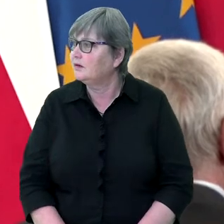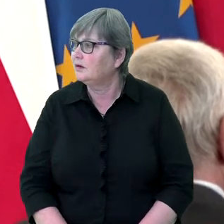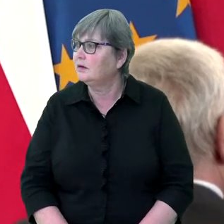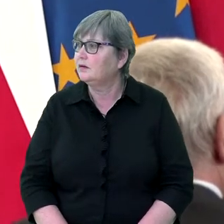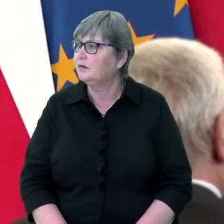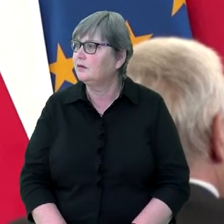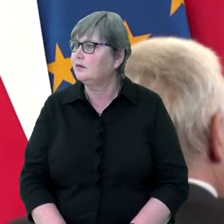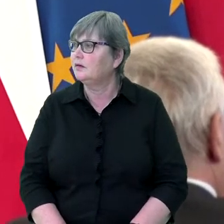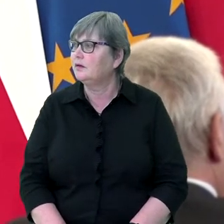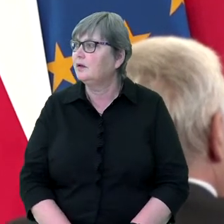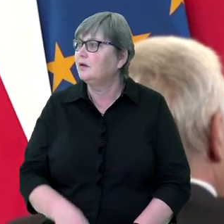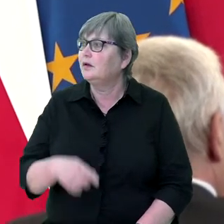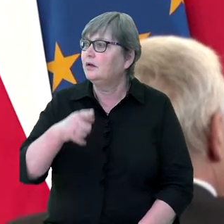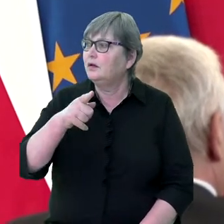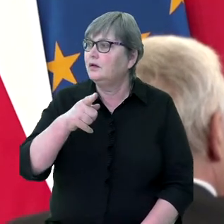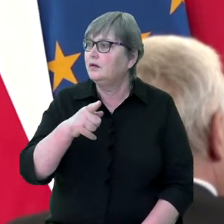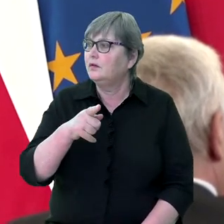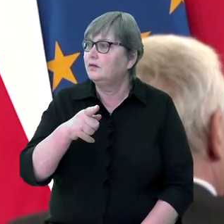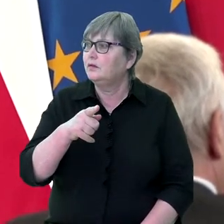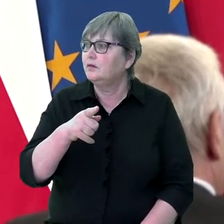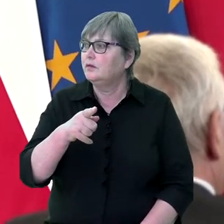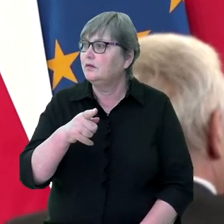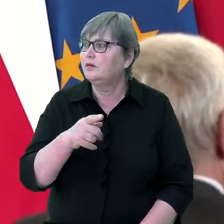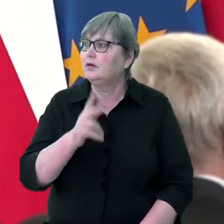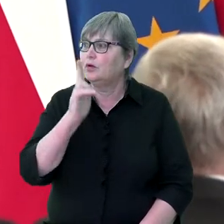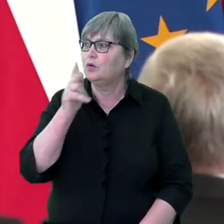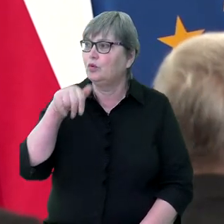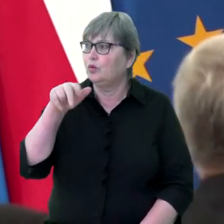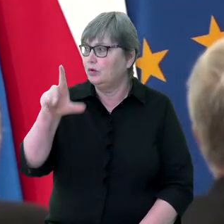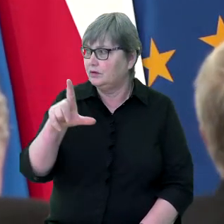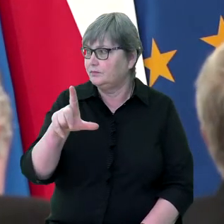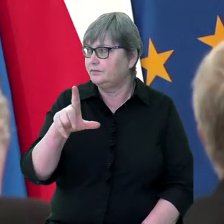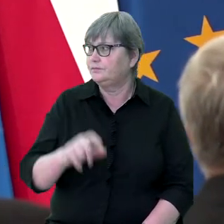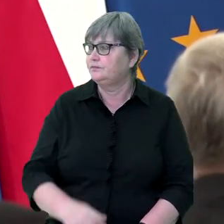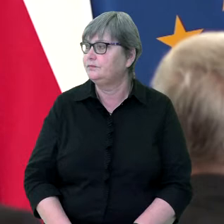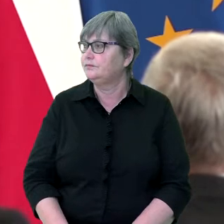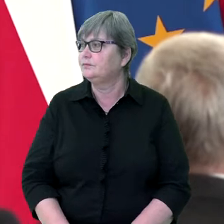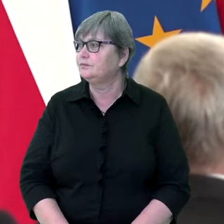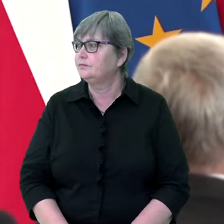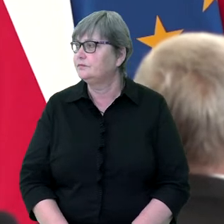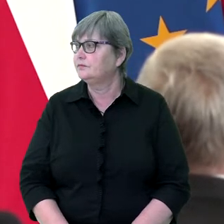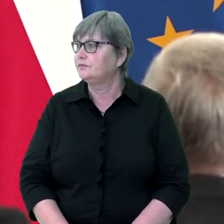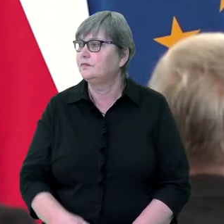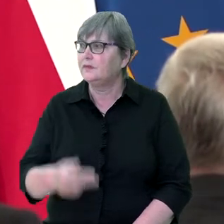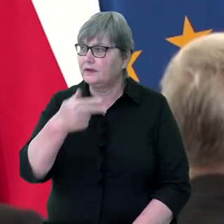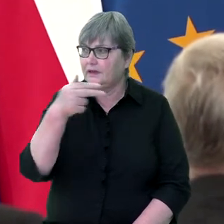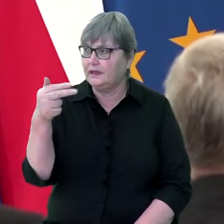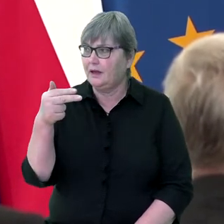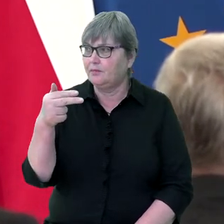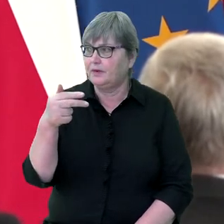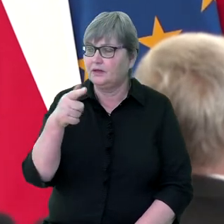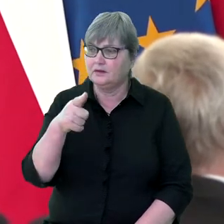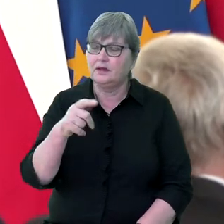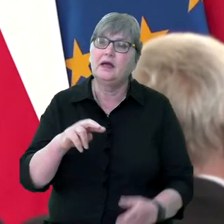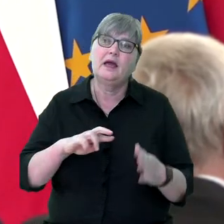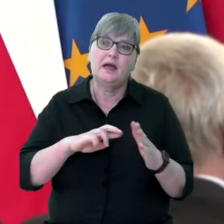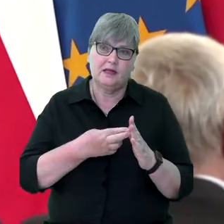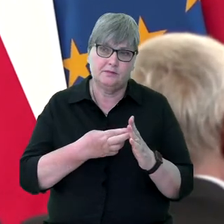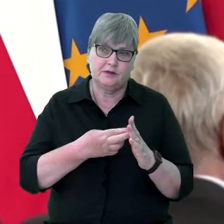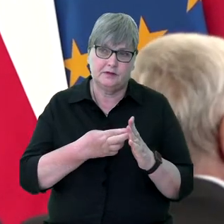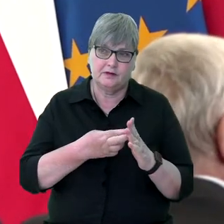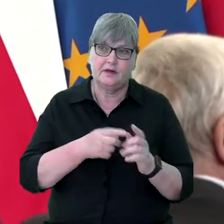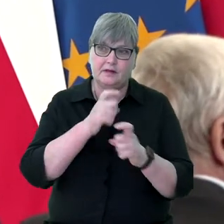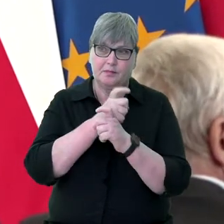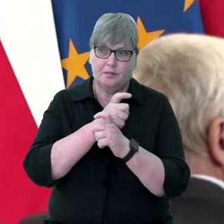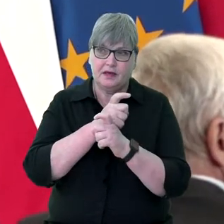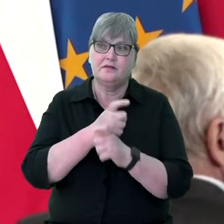Wydziale Prawa Kanonicznego i Świeckiego Katolickiego Uniwersytetu Lubelskiego. A temat wystąpienia administracja Polskiego Państwa Podziemnego